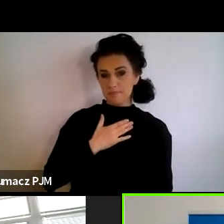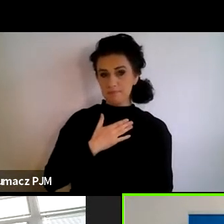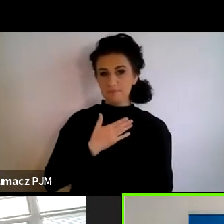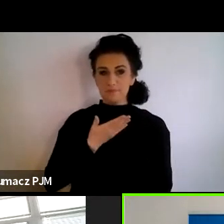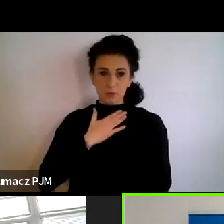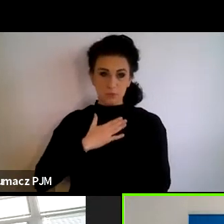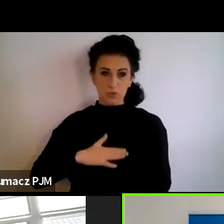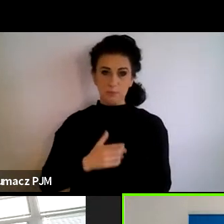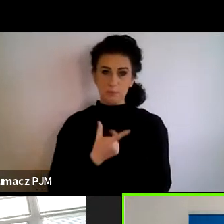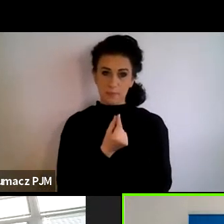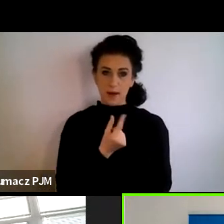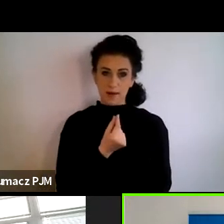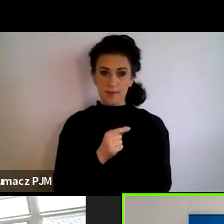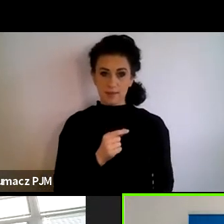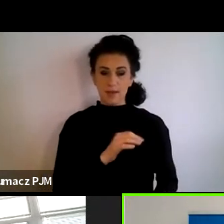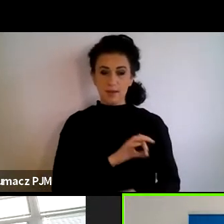partnerowi,